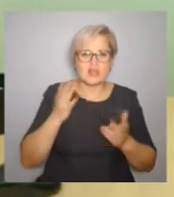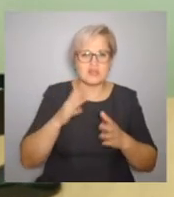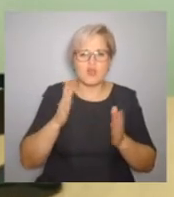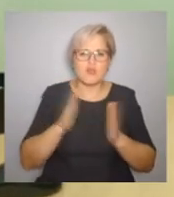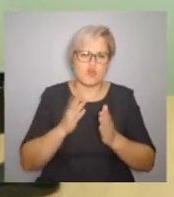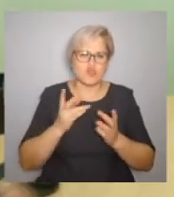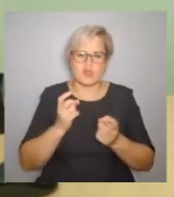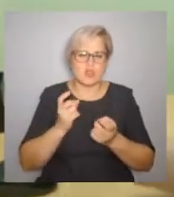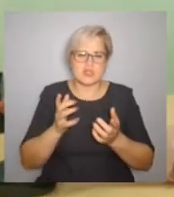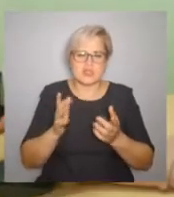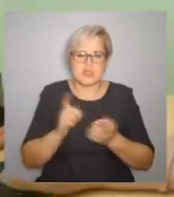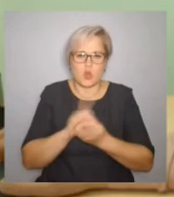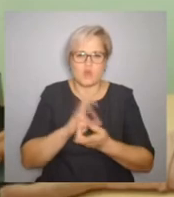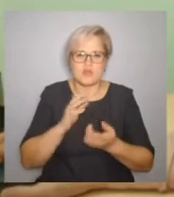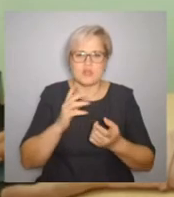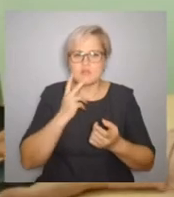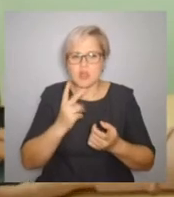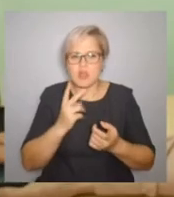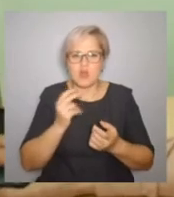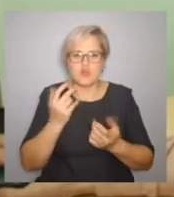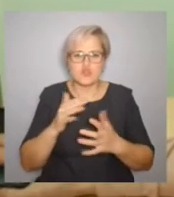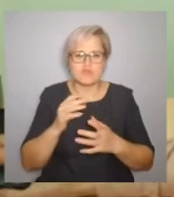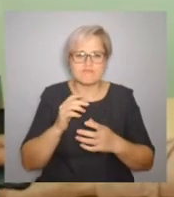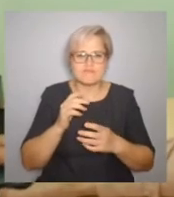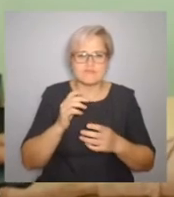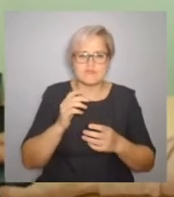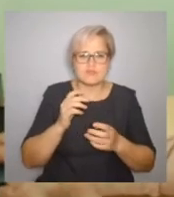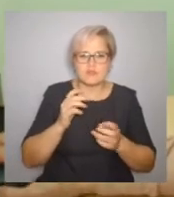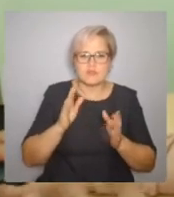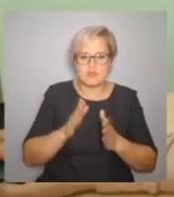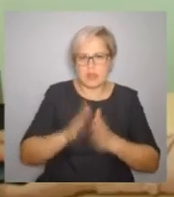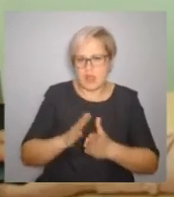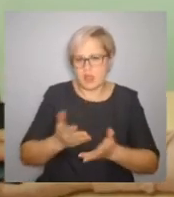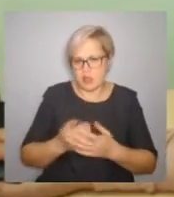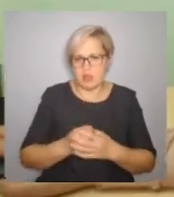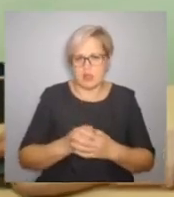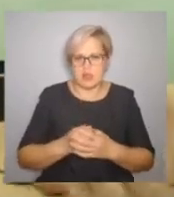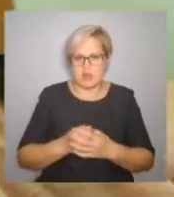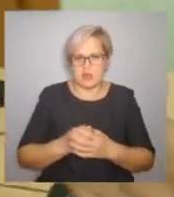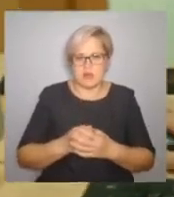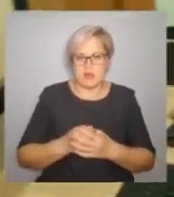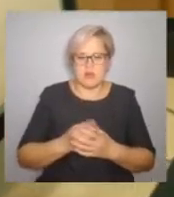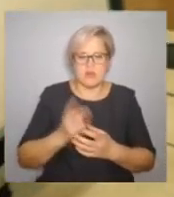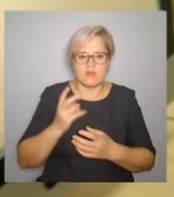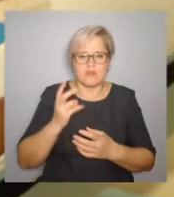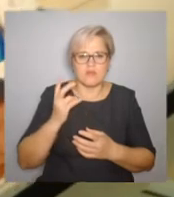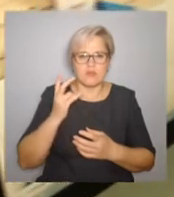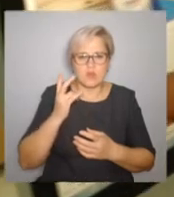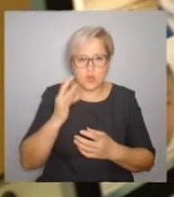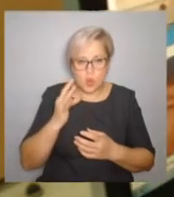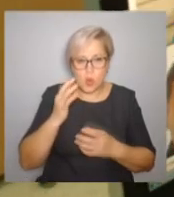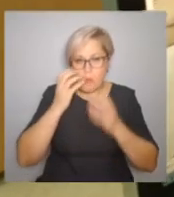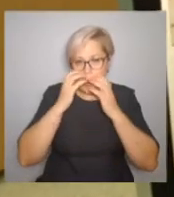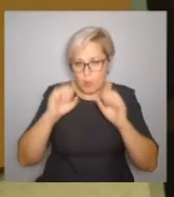килограмм костей и бивней. Это еще и ценный мех. На рынке есть совсем уж экзотические предложения. К примеру, шапочка из